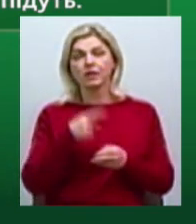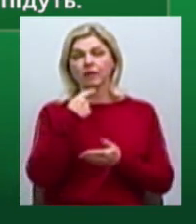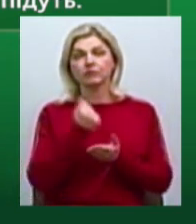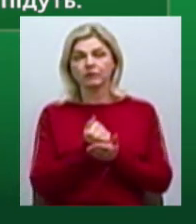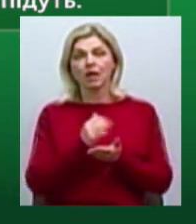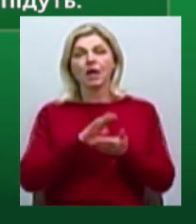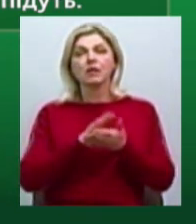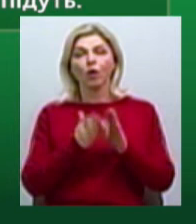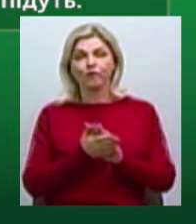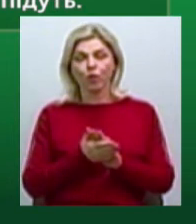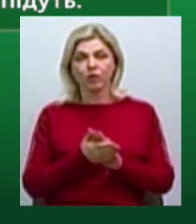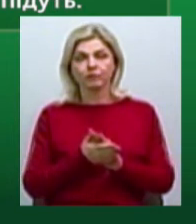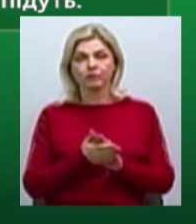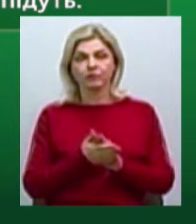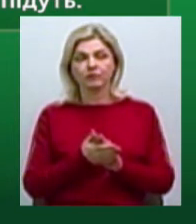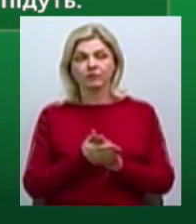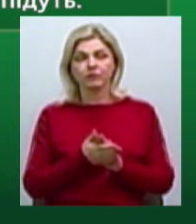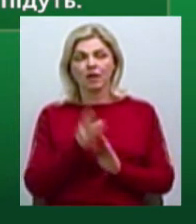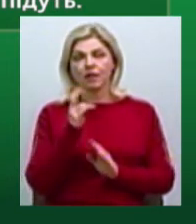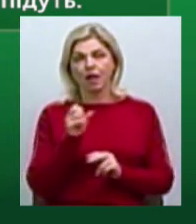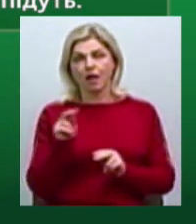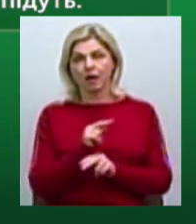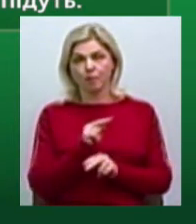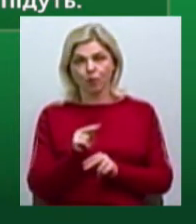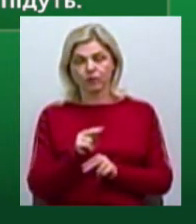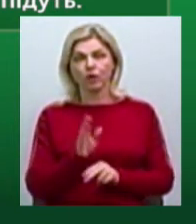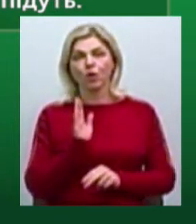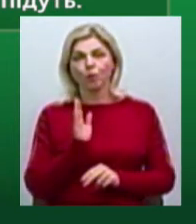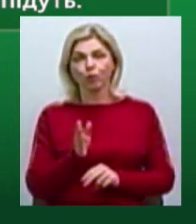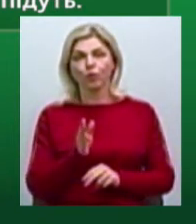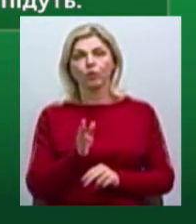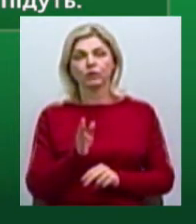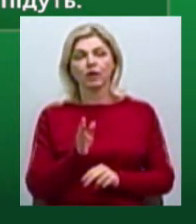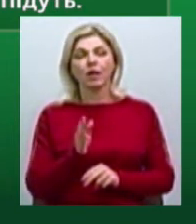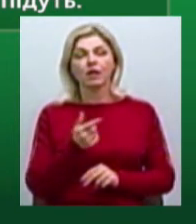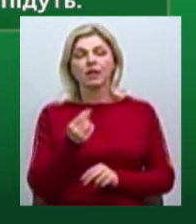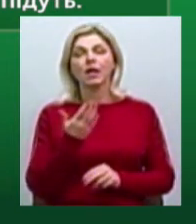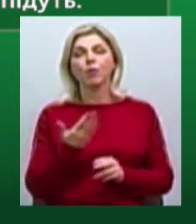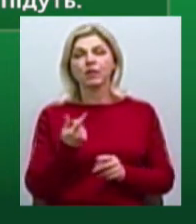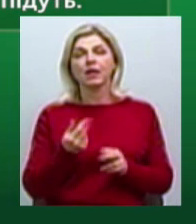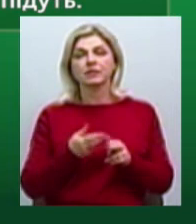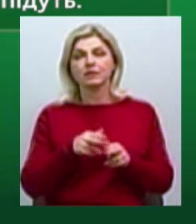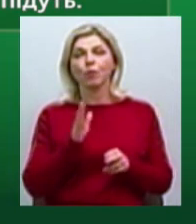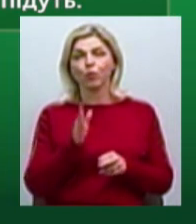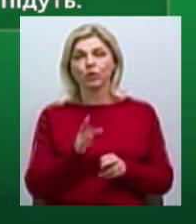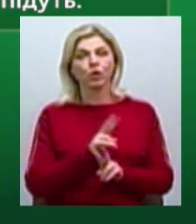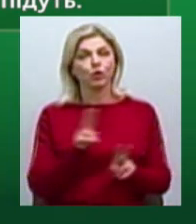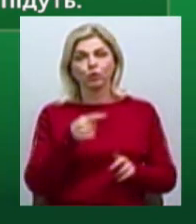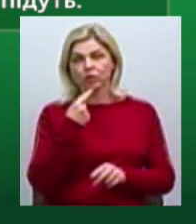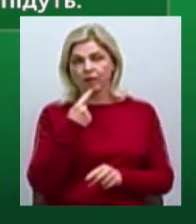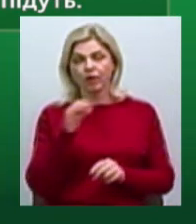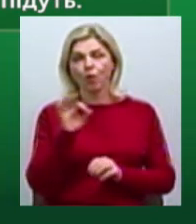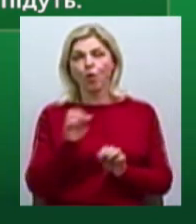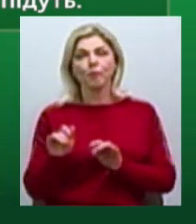на їх ремонт. Де це буде, ніхто не казав. Хто виграє тендерну процедуру, то